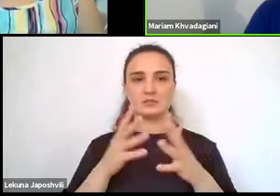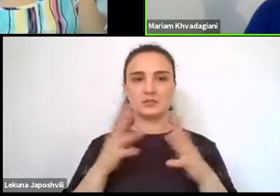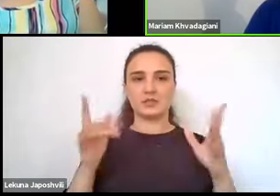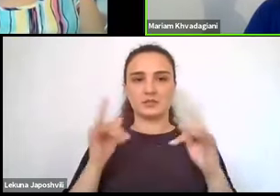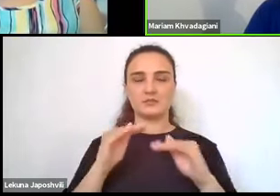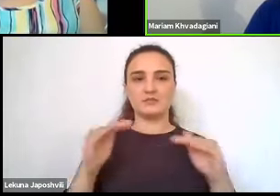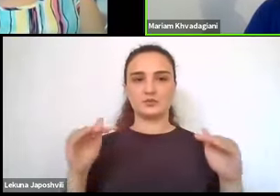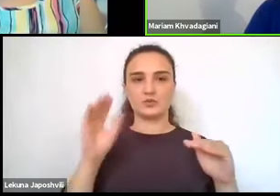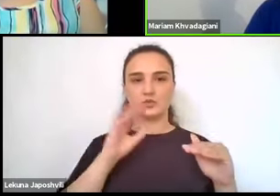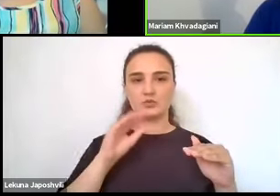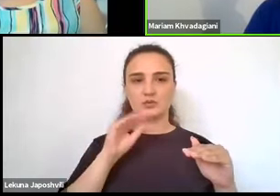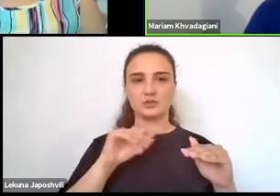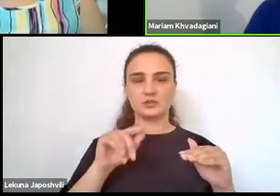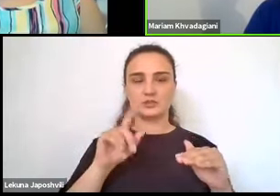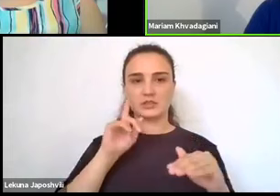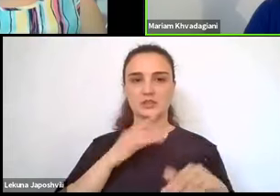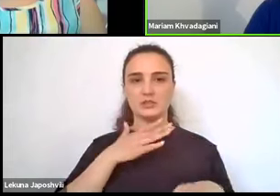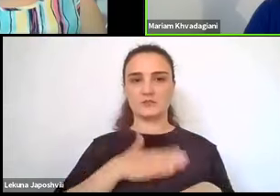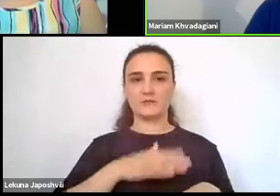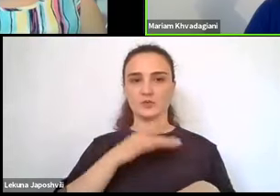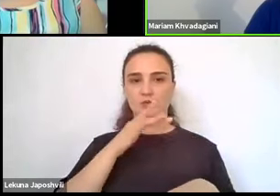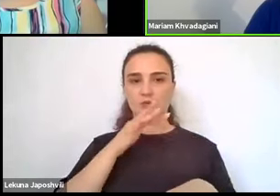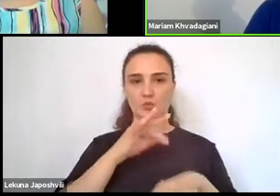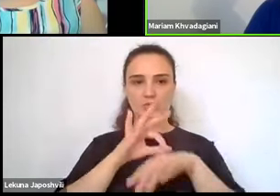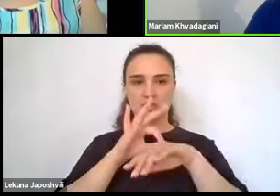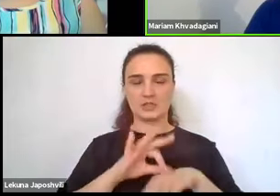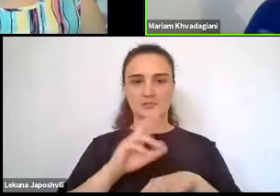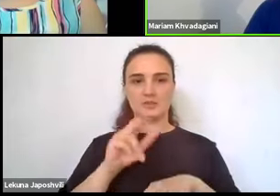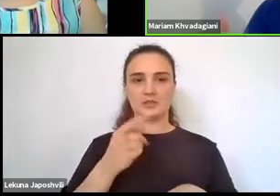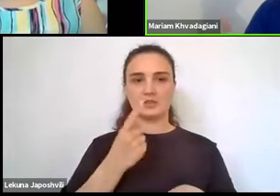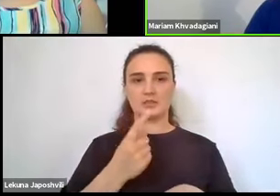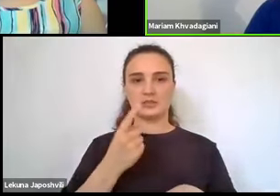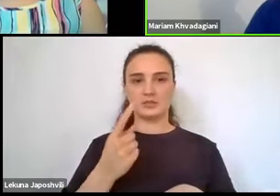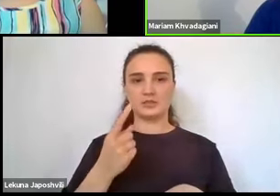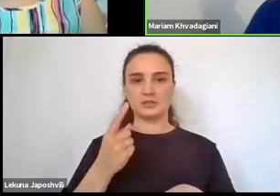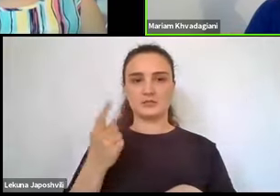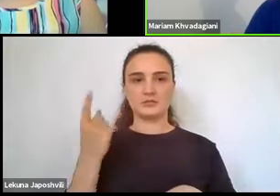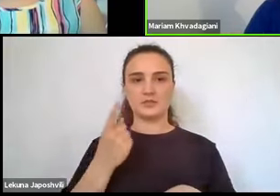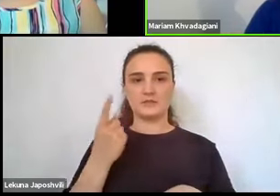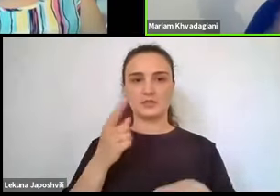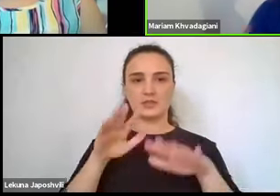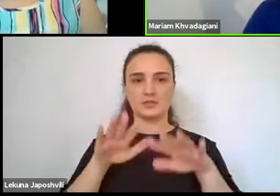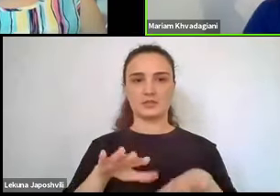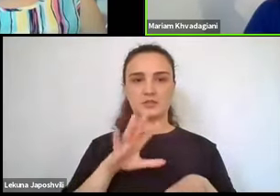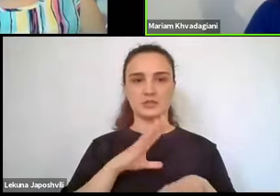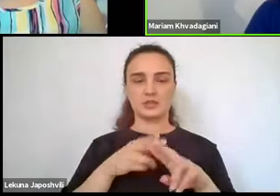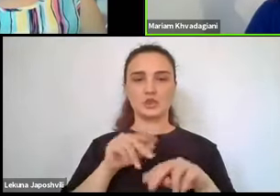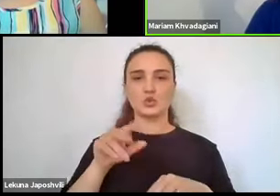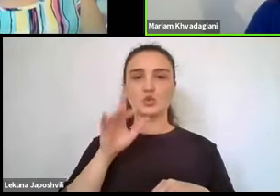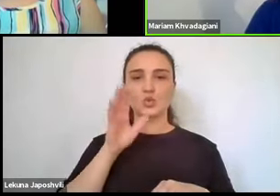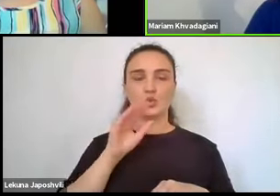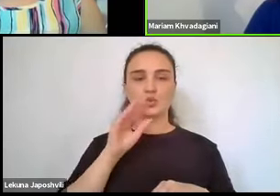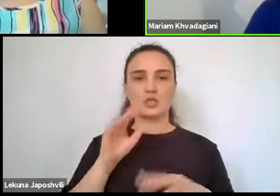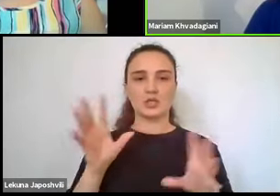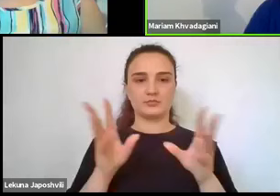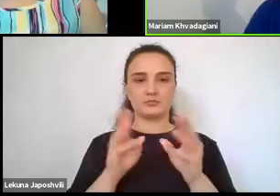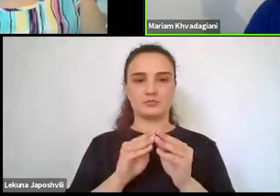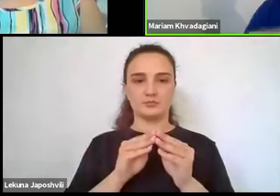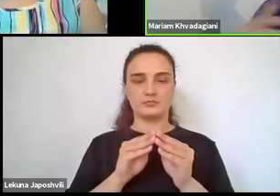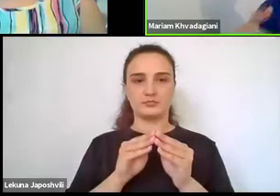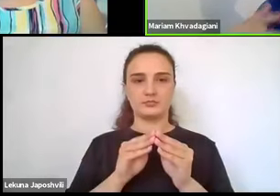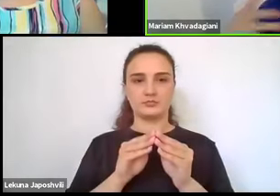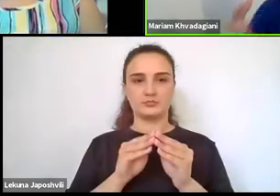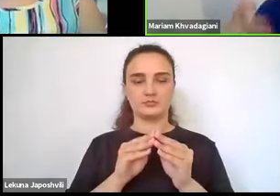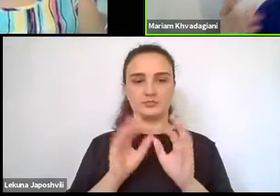როდის ატარებენ ყველაზე სასიამოვნო დროს და ერთ-ერთი პირველ ადგილზე იყო ის დრო როდესაც ისინი ატარებენ